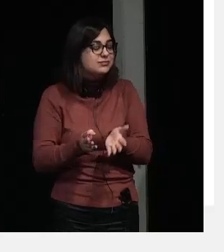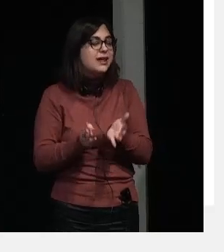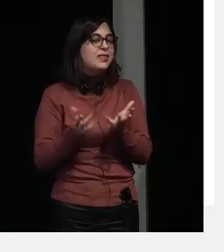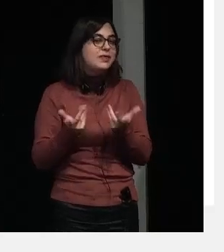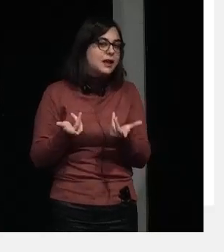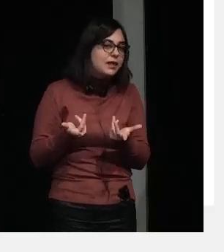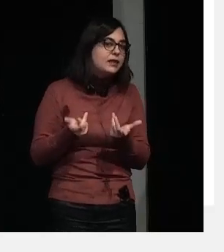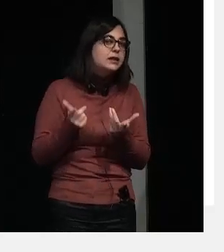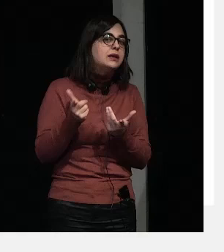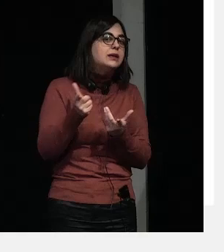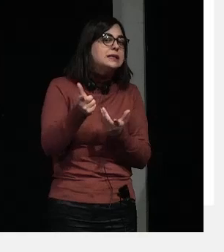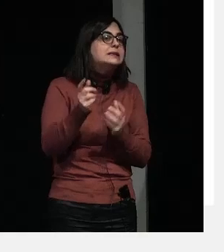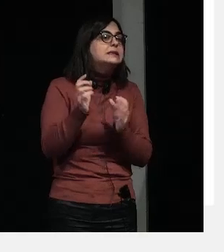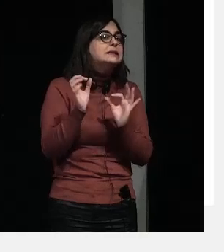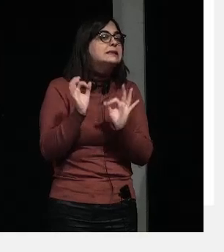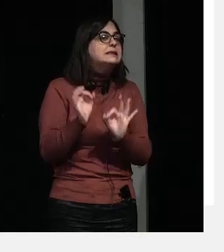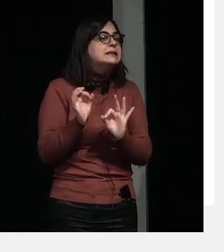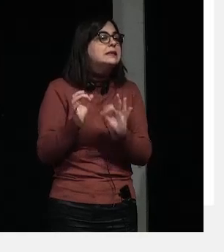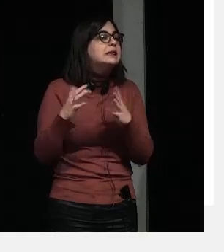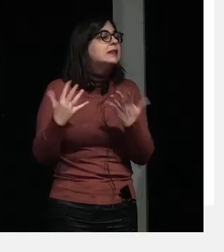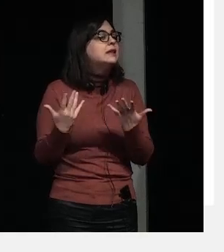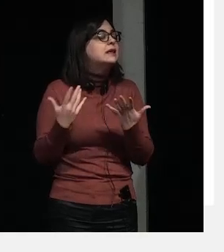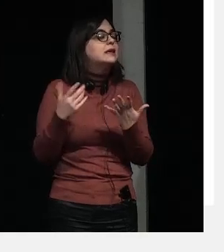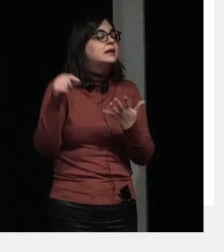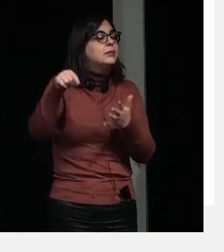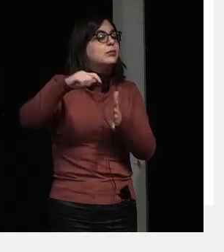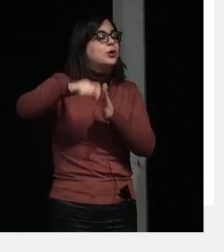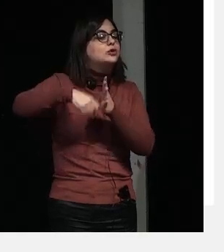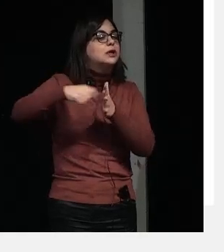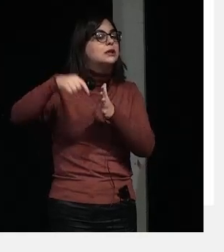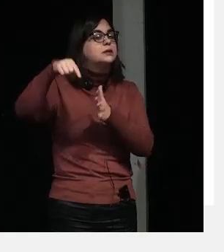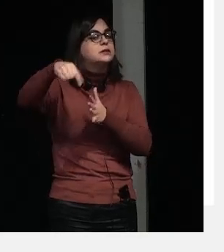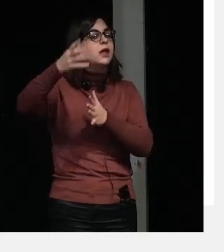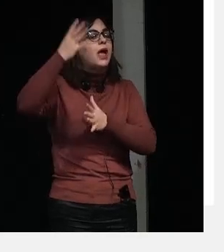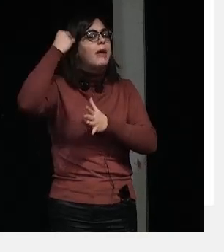ακριβώς είδαν και έμαθαν μέσα σε αυτό το project που έκανε.